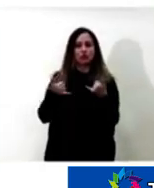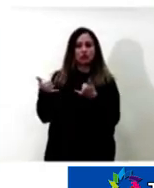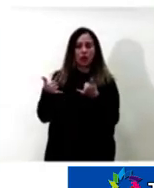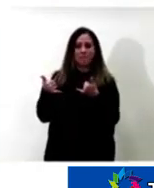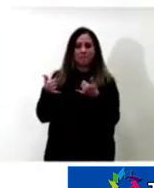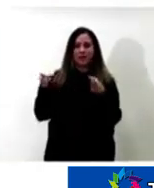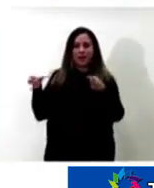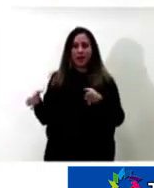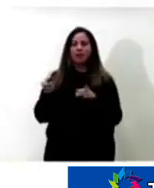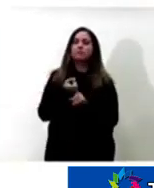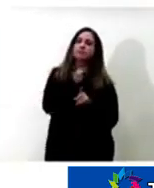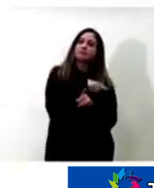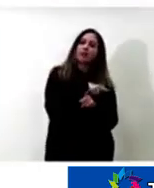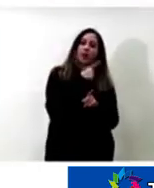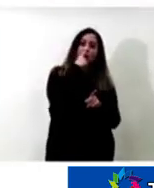mostra